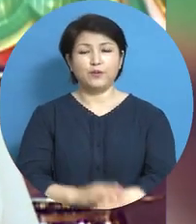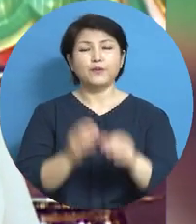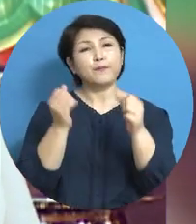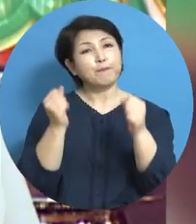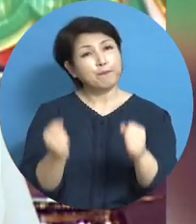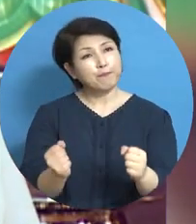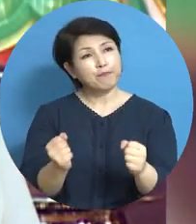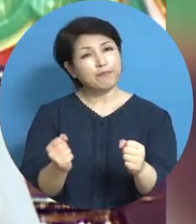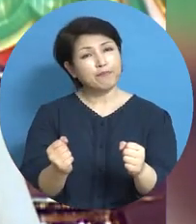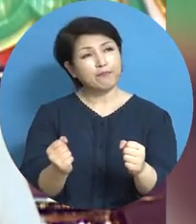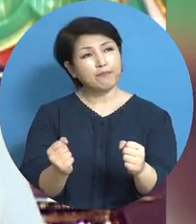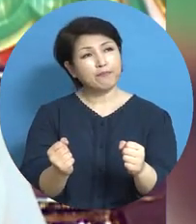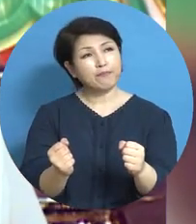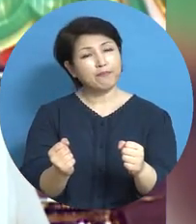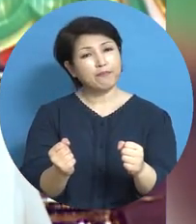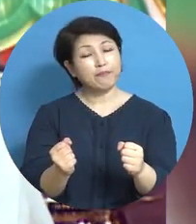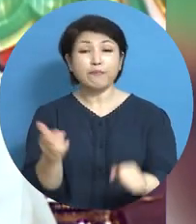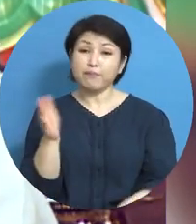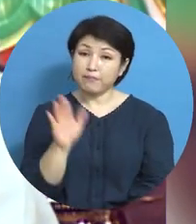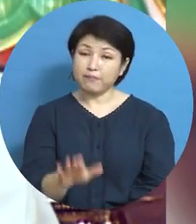머무르셨는데,